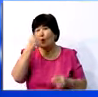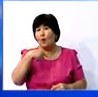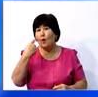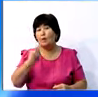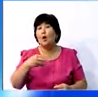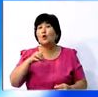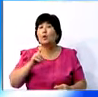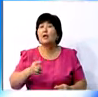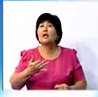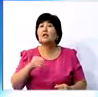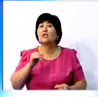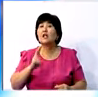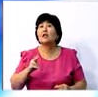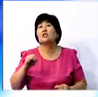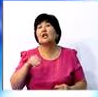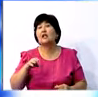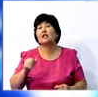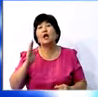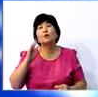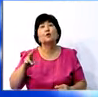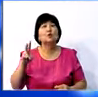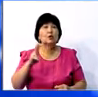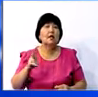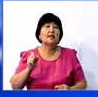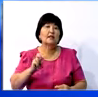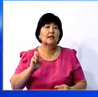Топрағы торқа жанатта болсын. Нурсултан Назарбаев.